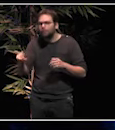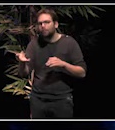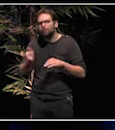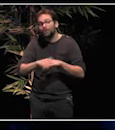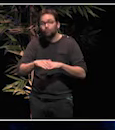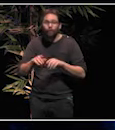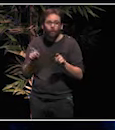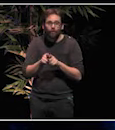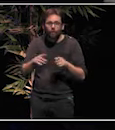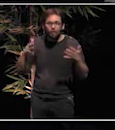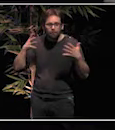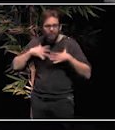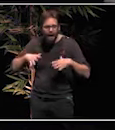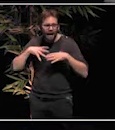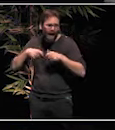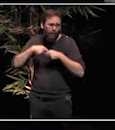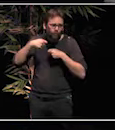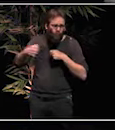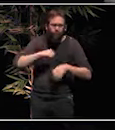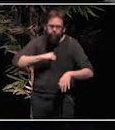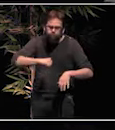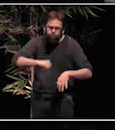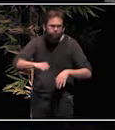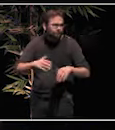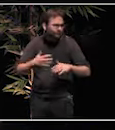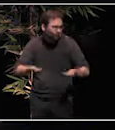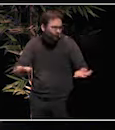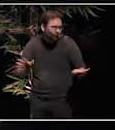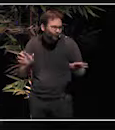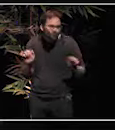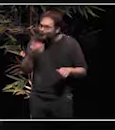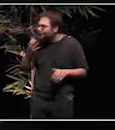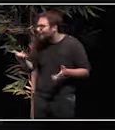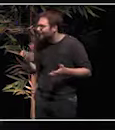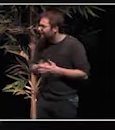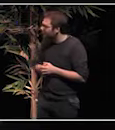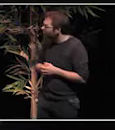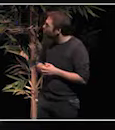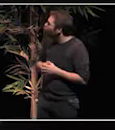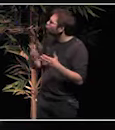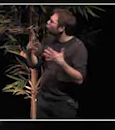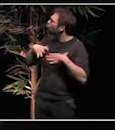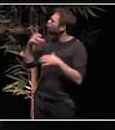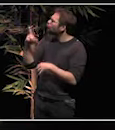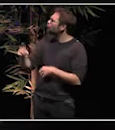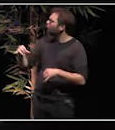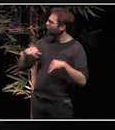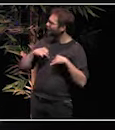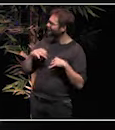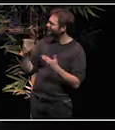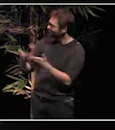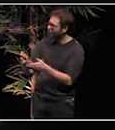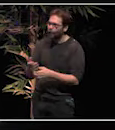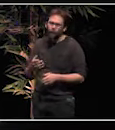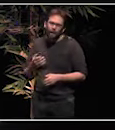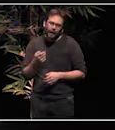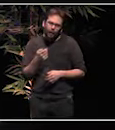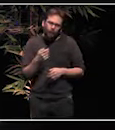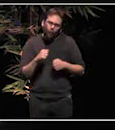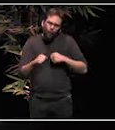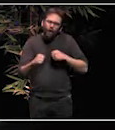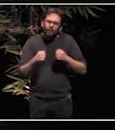une randonnée un peu randonnée poussée, active, quoi. Ouais, c'est ça. Grande, ouais. Voilà, la randonnée du dimanche, quoi, en fait. Hein, alors, pas ça, du dimanche, c'est... mais une randonnée un peu active. Donc,